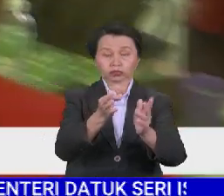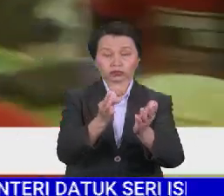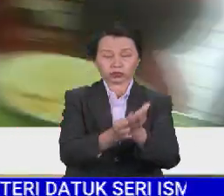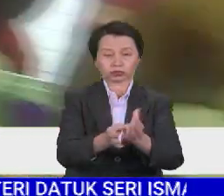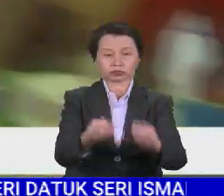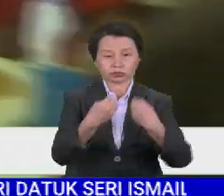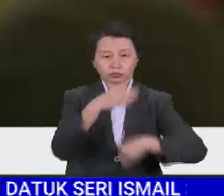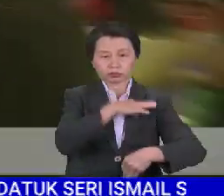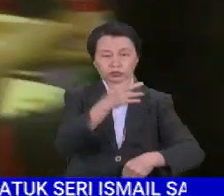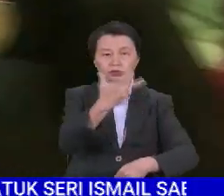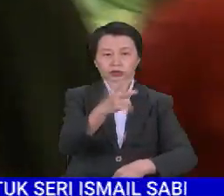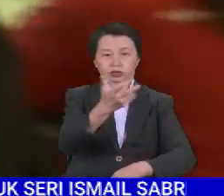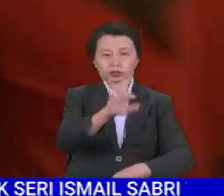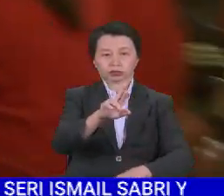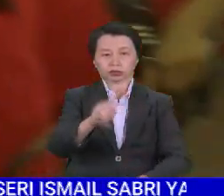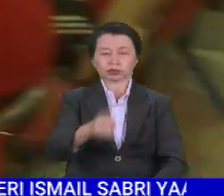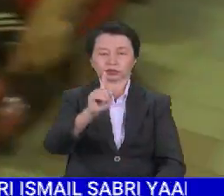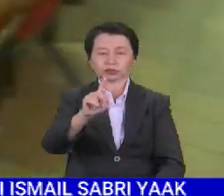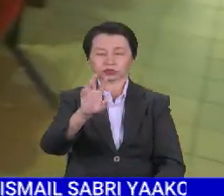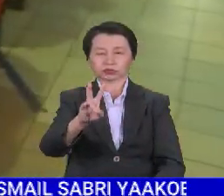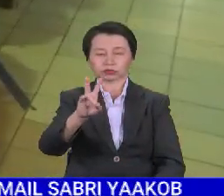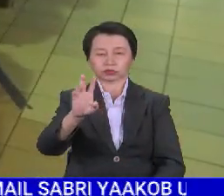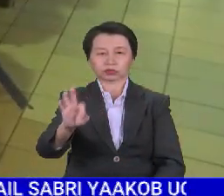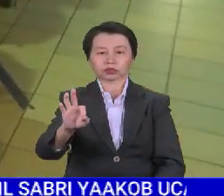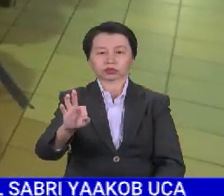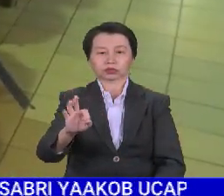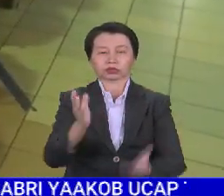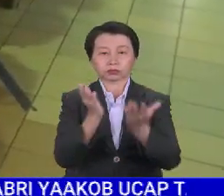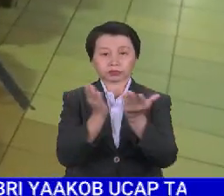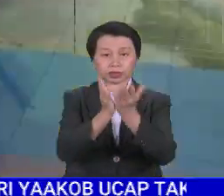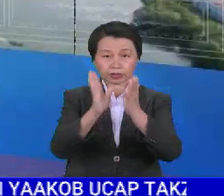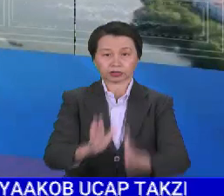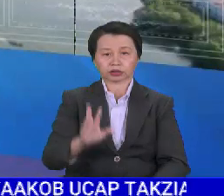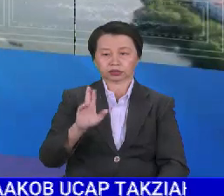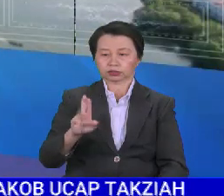memberi manfaat kepada 13000 179 pelajar UMS